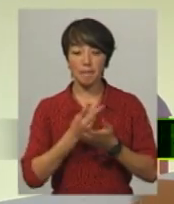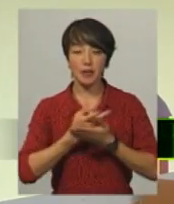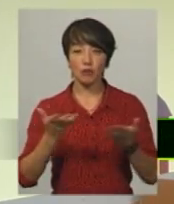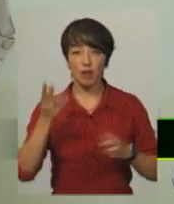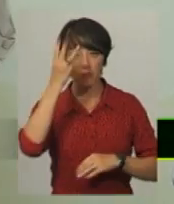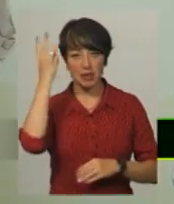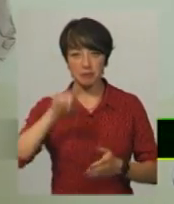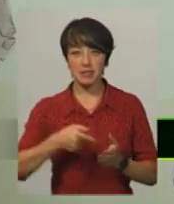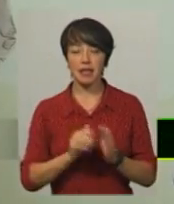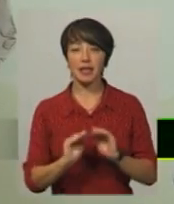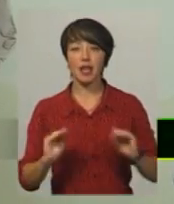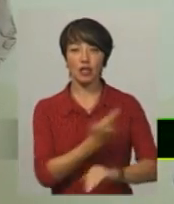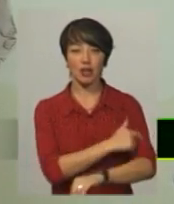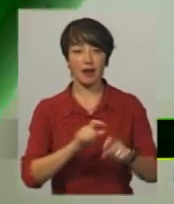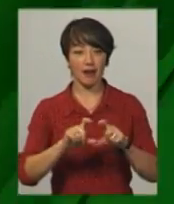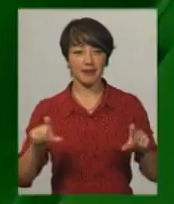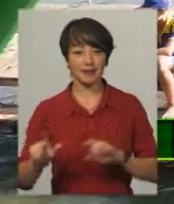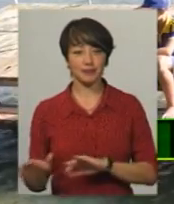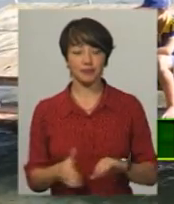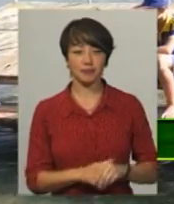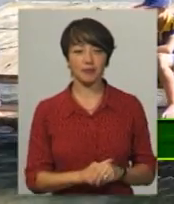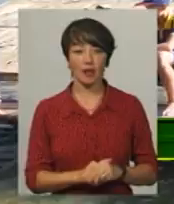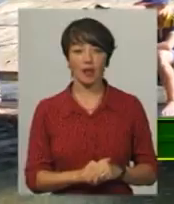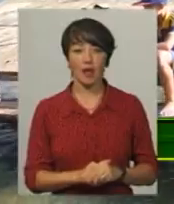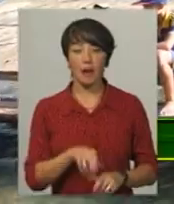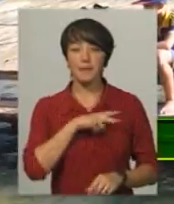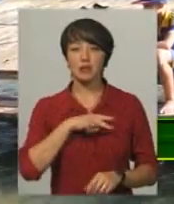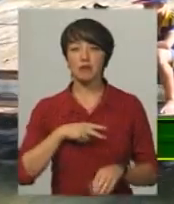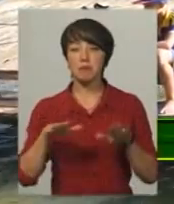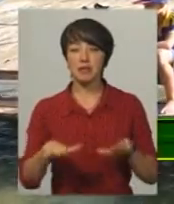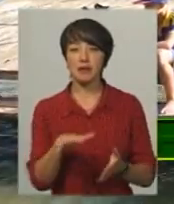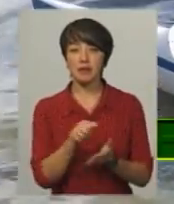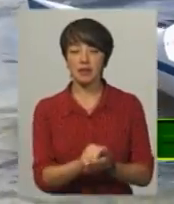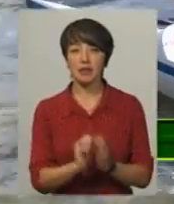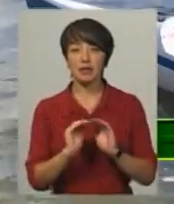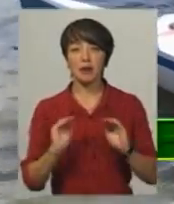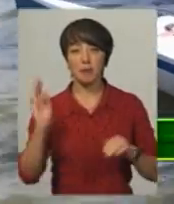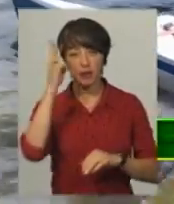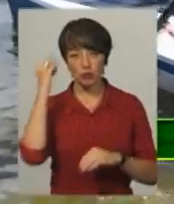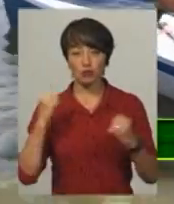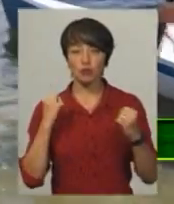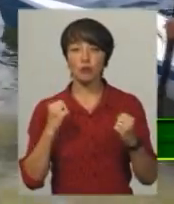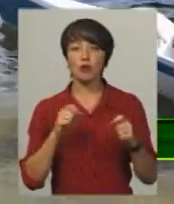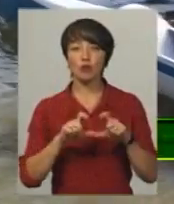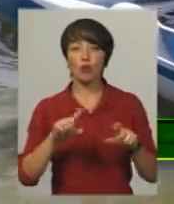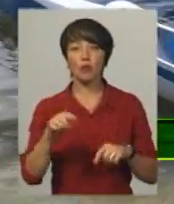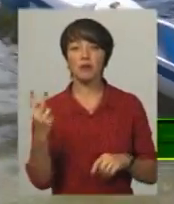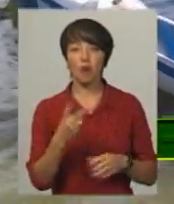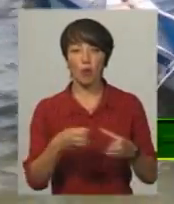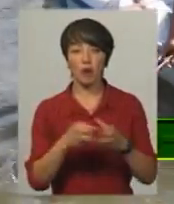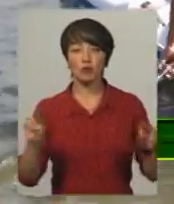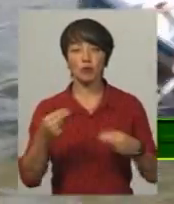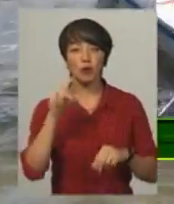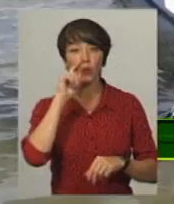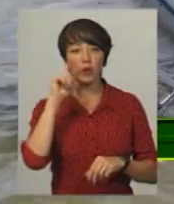у Хмельницькій міській дитячій лікарні. Призові місця вибороли вихованки Хмельницької ДЮСША номер 2 у командному